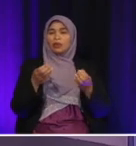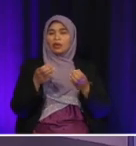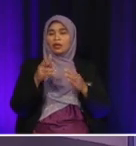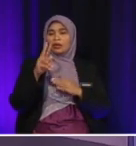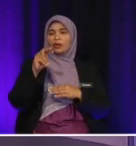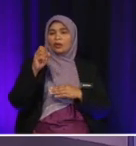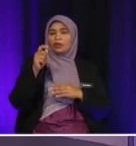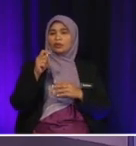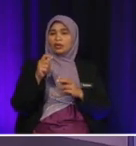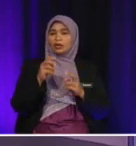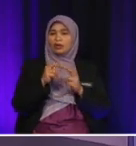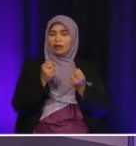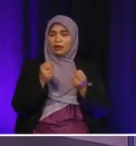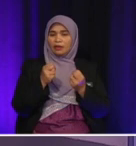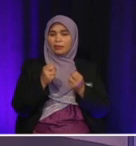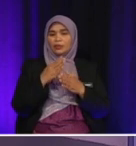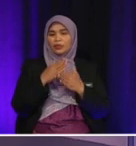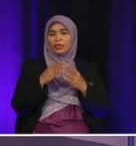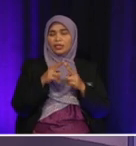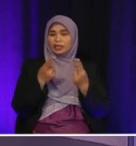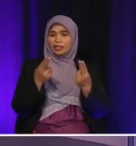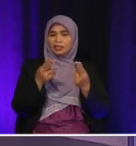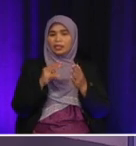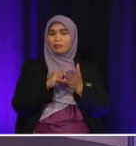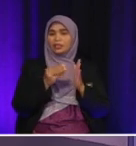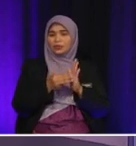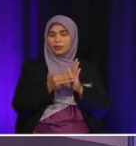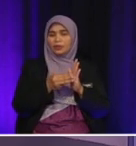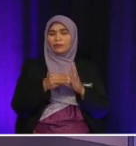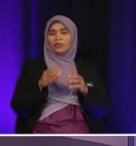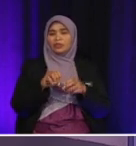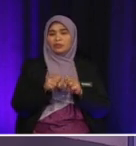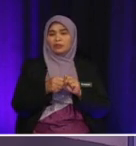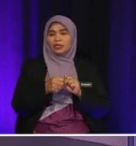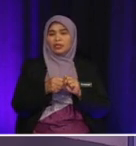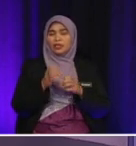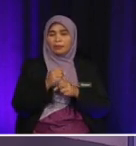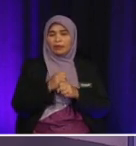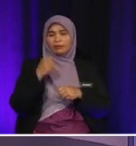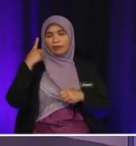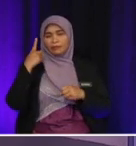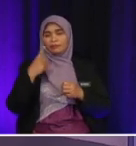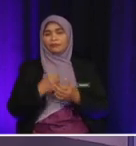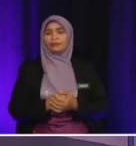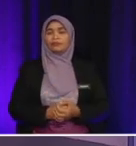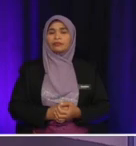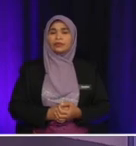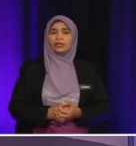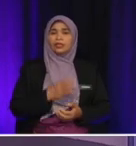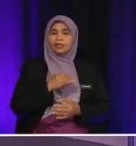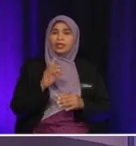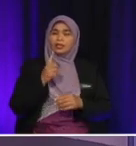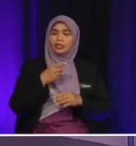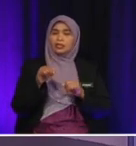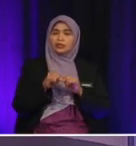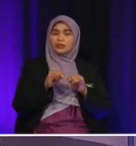Nota potongan-potongan hadis makna ya potongan hadis kemudian Makna potongan ayat dan makna dan kita juga boleh